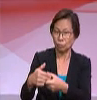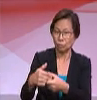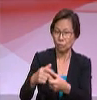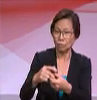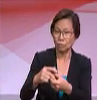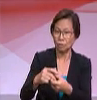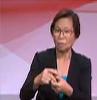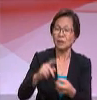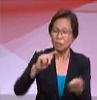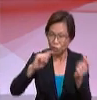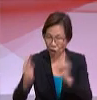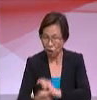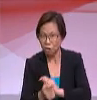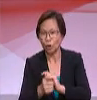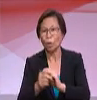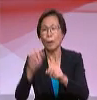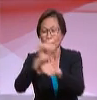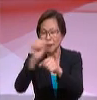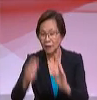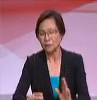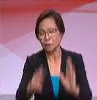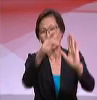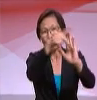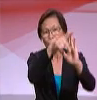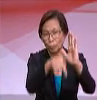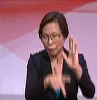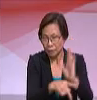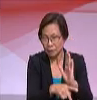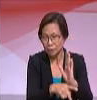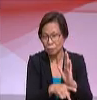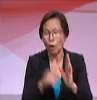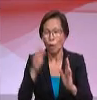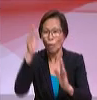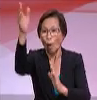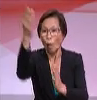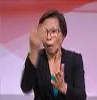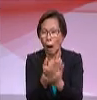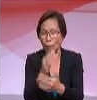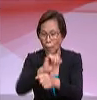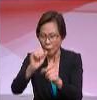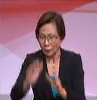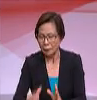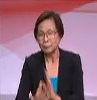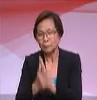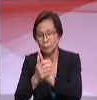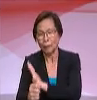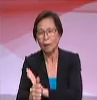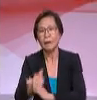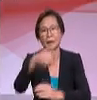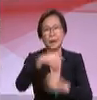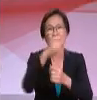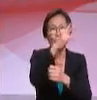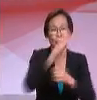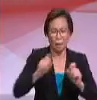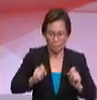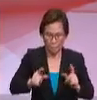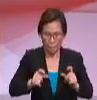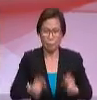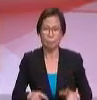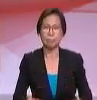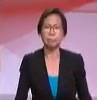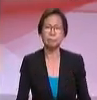human capital policies to ensure we future-proof our talents, both in the public and private sectors.